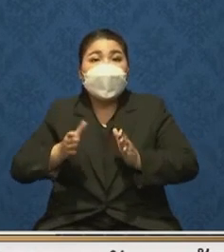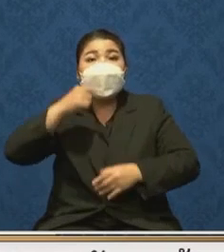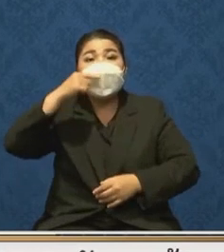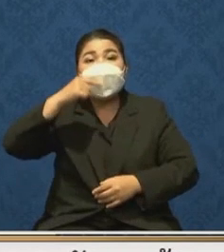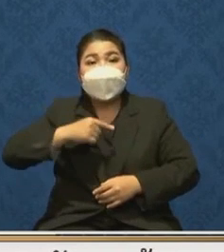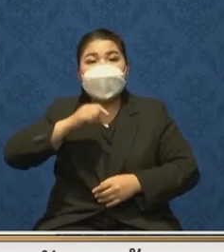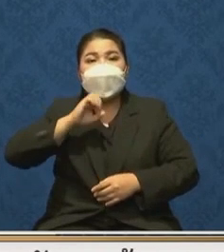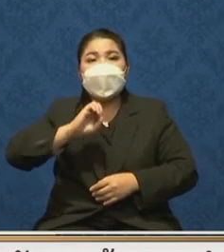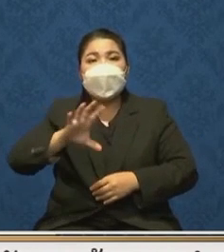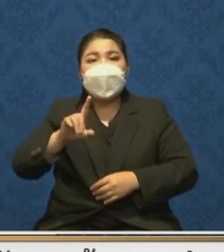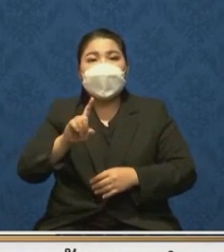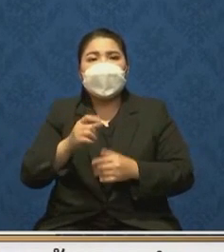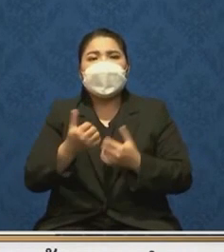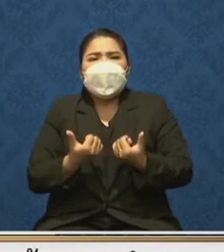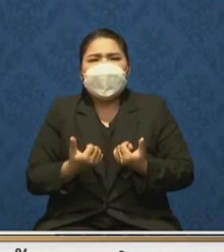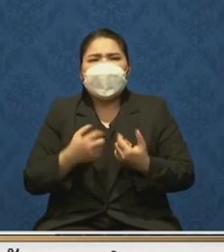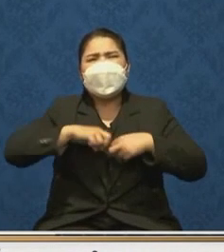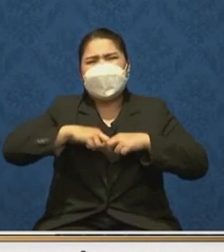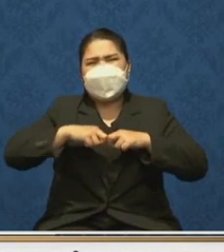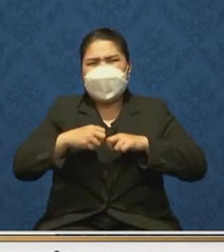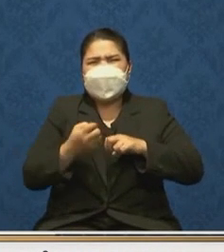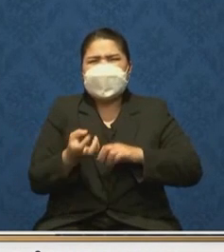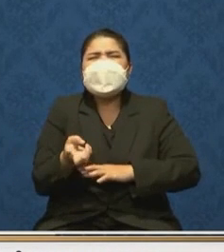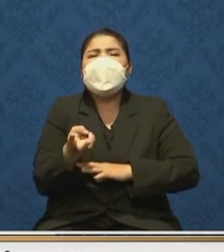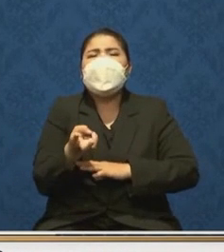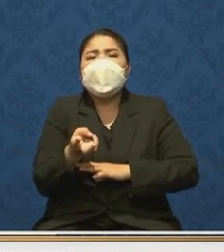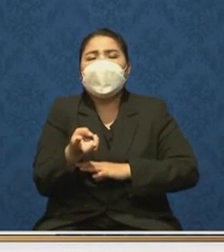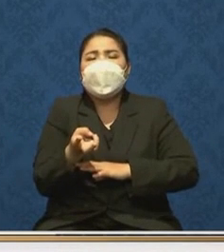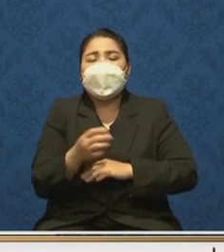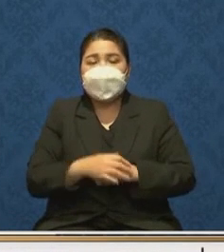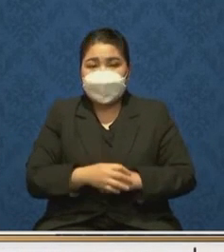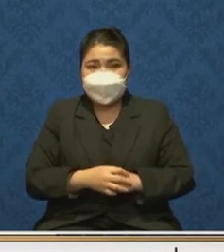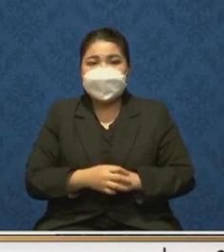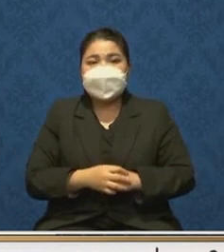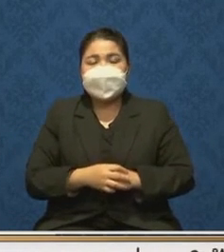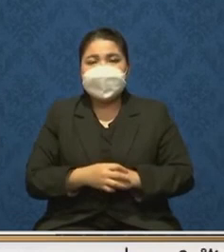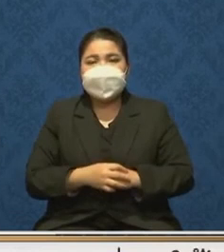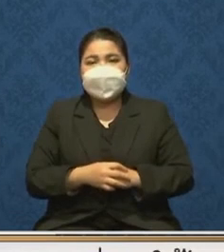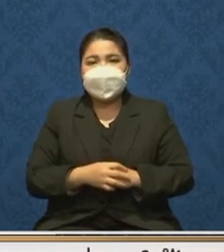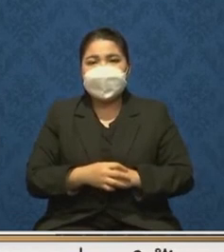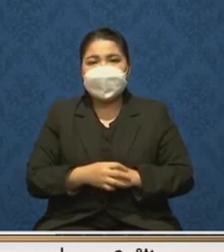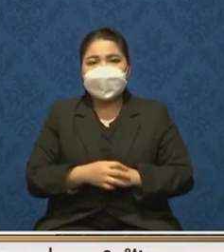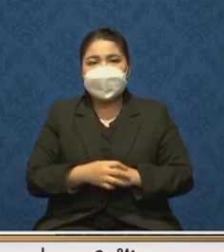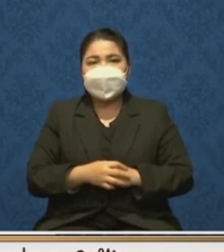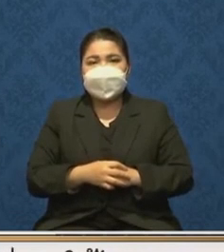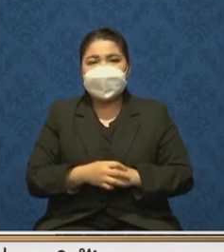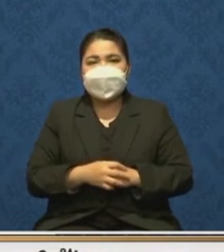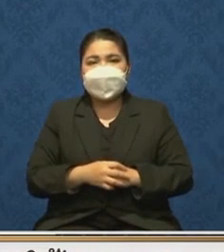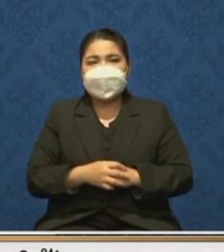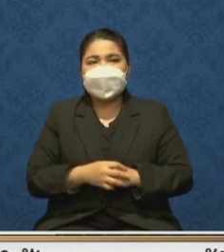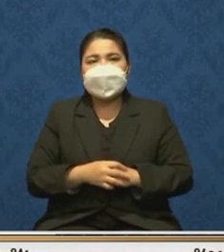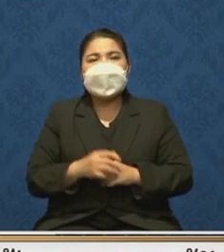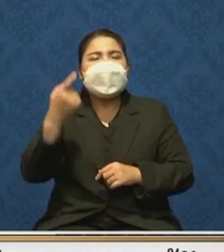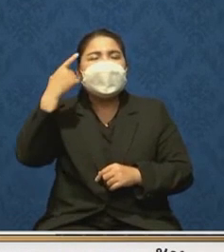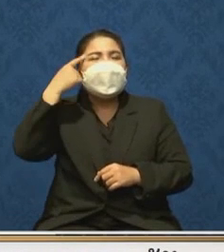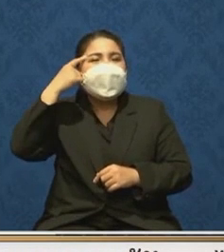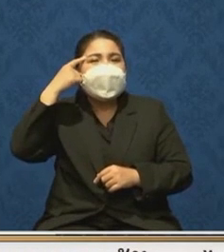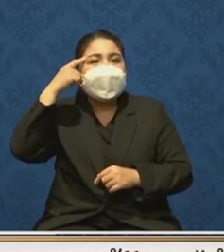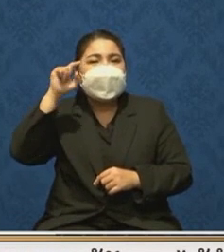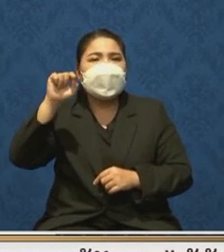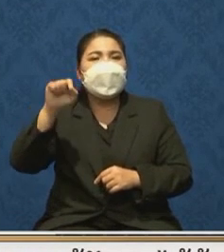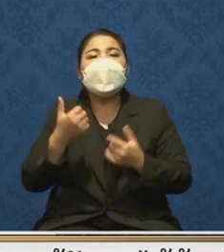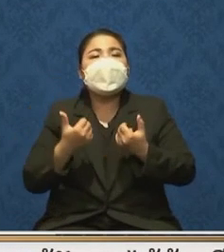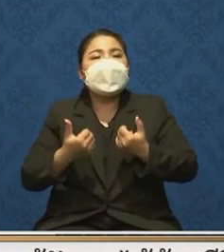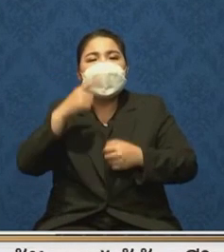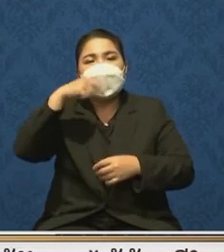ามีปัญหาน้อยครับพยายามทจะสรางภาพว่าเราควบคุมโรค